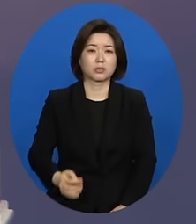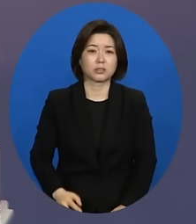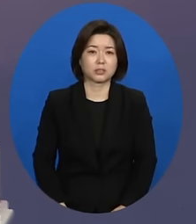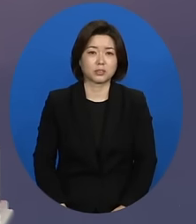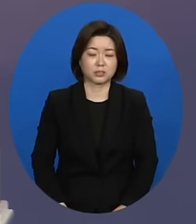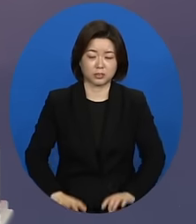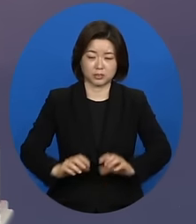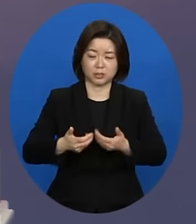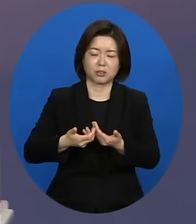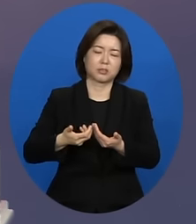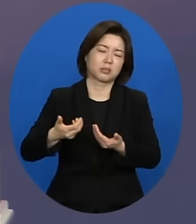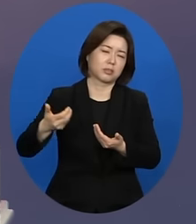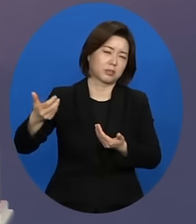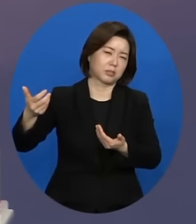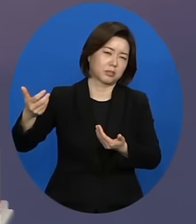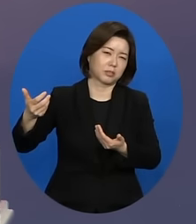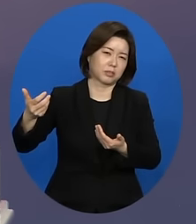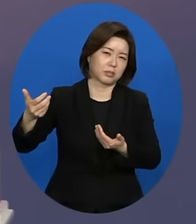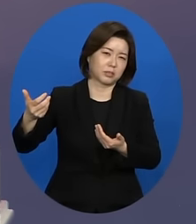세상을 떠나셨어요.